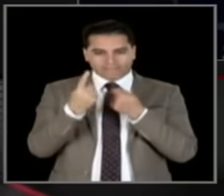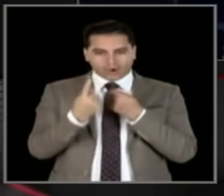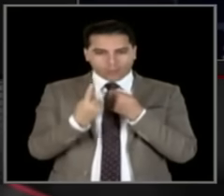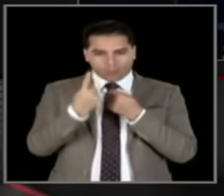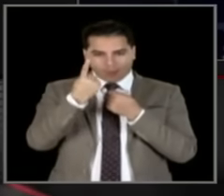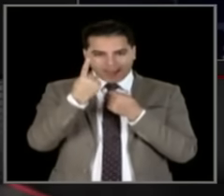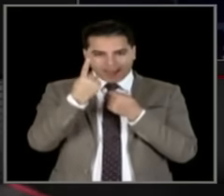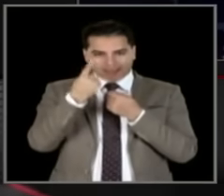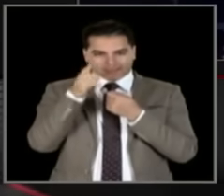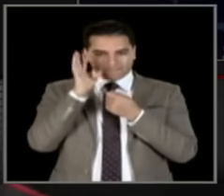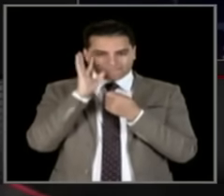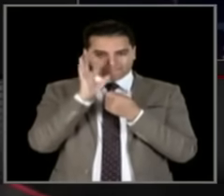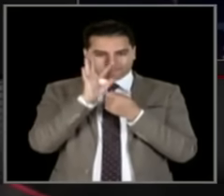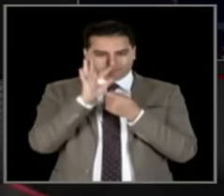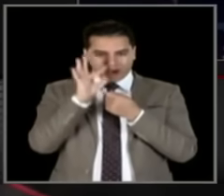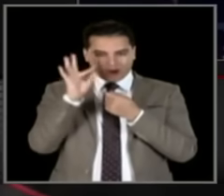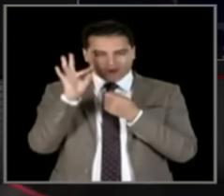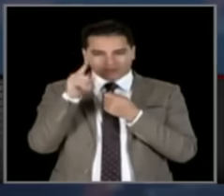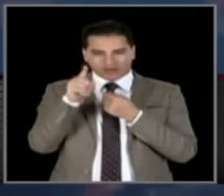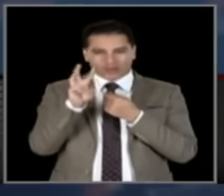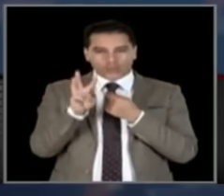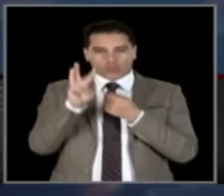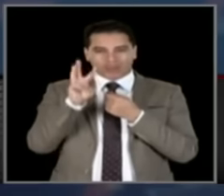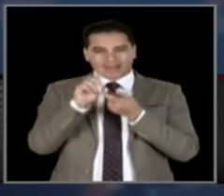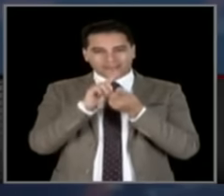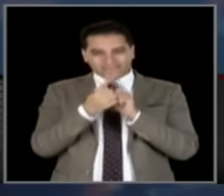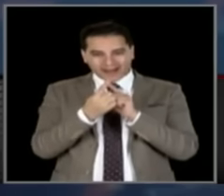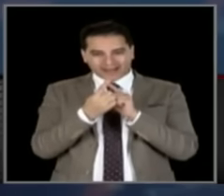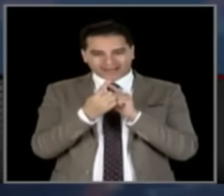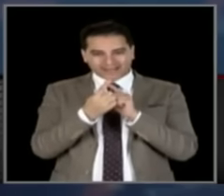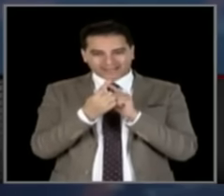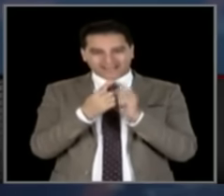ثريدز عند إطلاقه في 2023؟